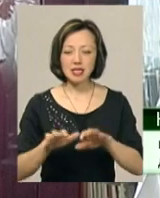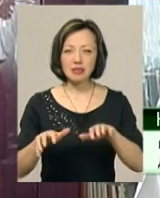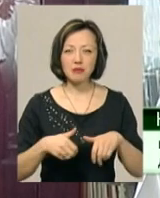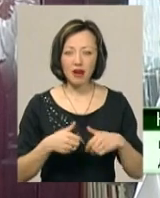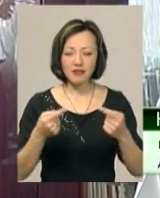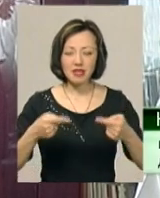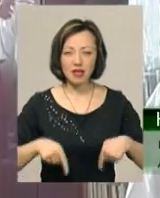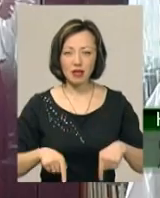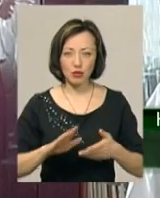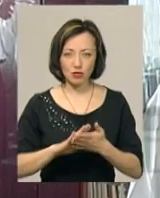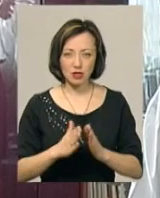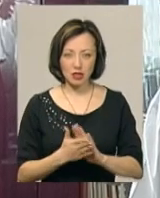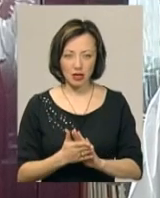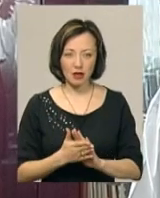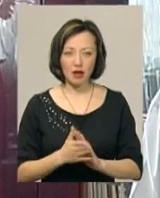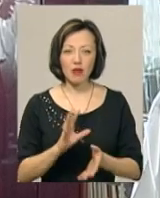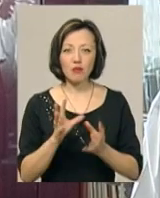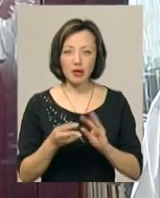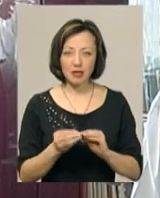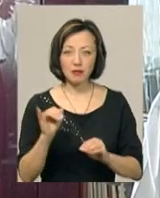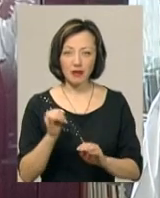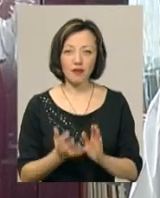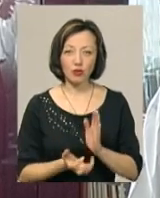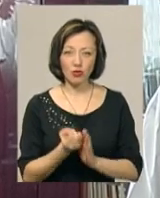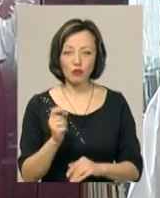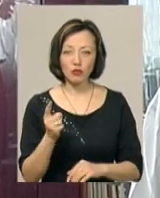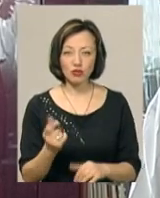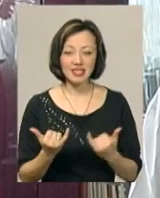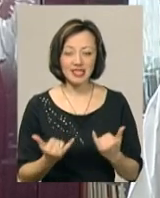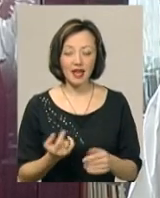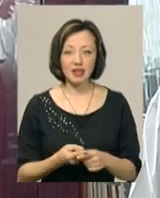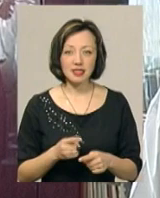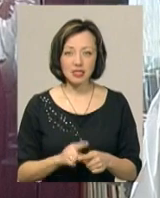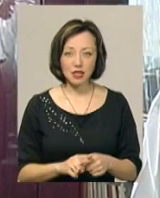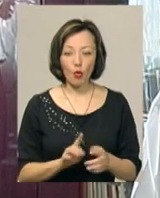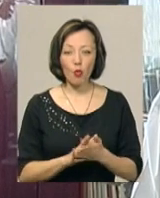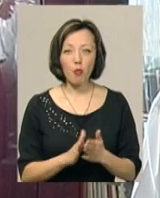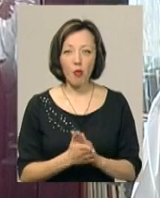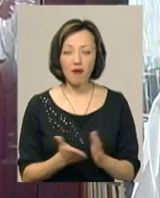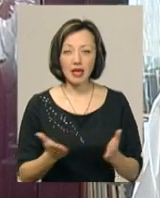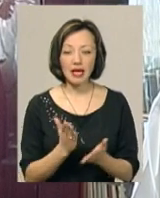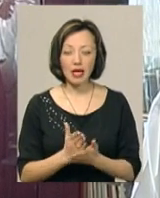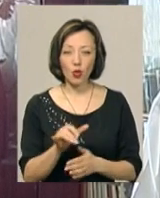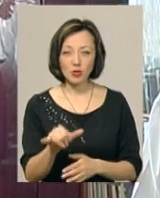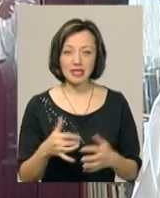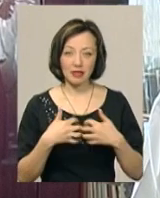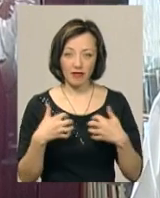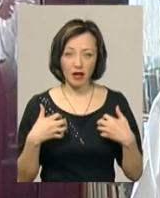забирав в занедбаному стані. Він, в принципі, їх і врятував, тому що зараз ці умови, які є в цих тварин,